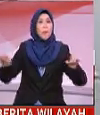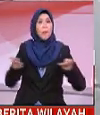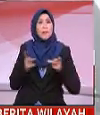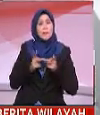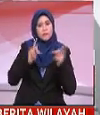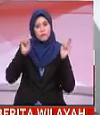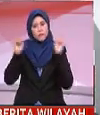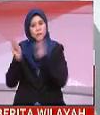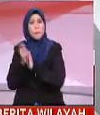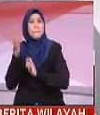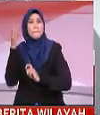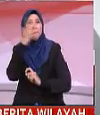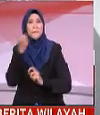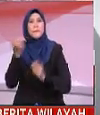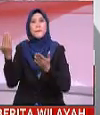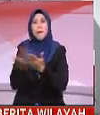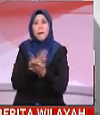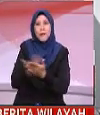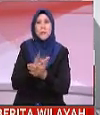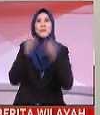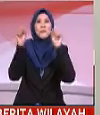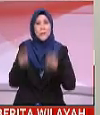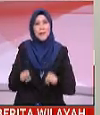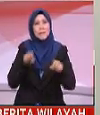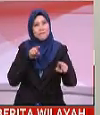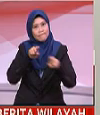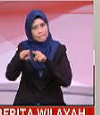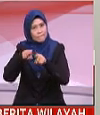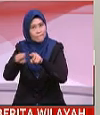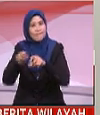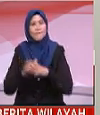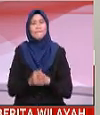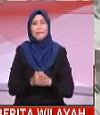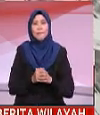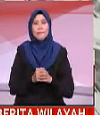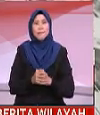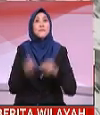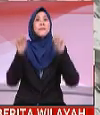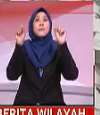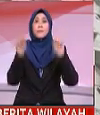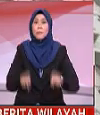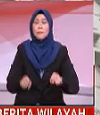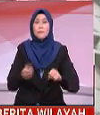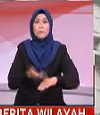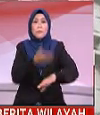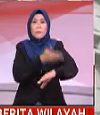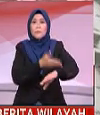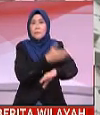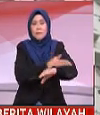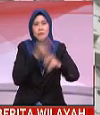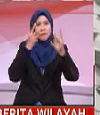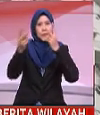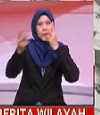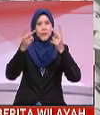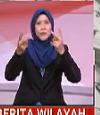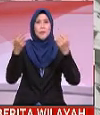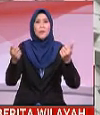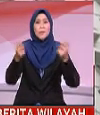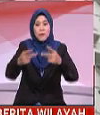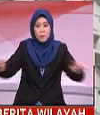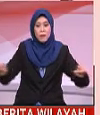baharu, vibrant dan mampu berdaya saing. Ini sekaligus dapat memperbaiki visual dan meningkatkan nilai